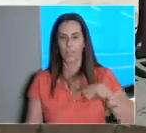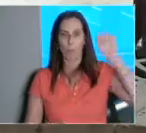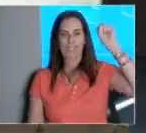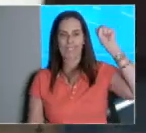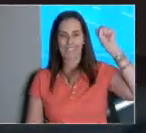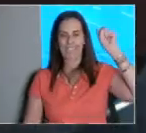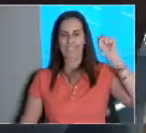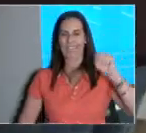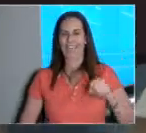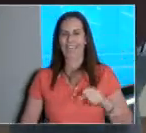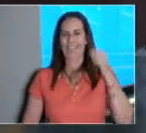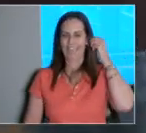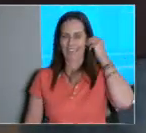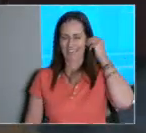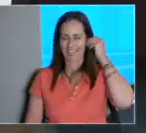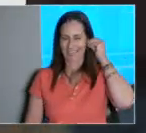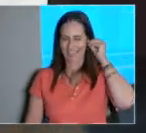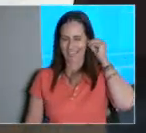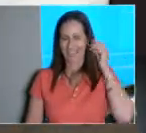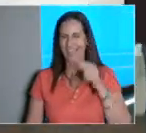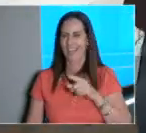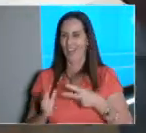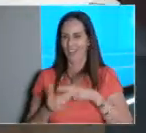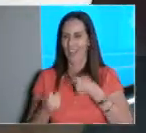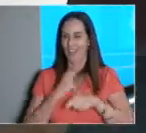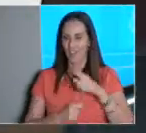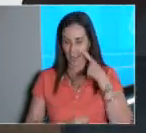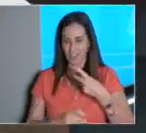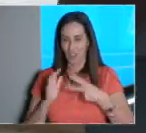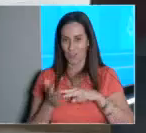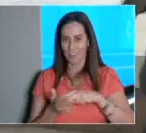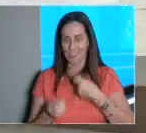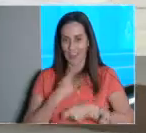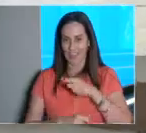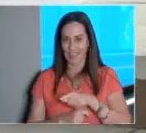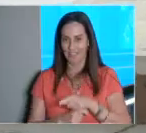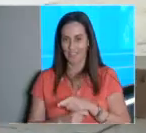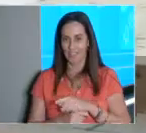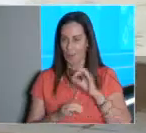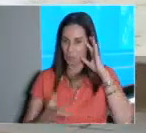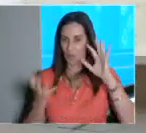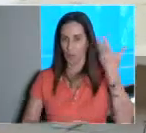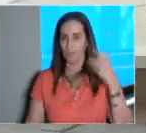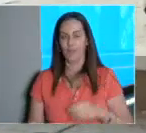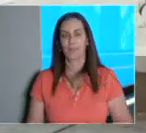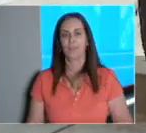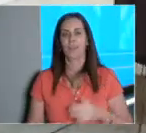קומוניסטית. באמת? אוקיי, סליחה, לא התכוונתי לגעת בדבר הרגישה. לא, תקשיב, הבן אדם פה, התוכנית הכלכלית שלו נחשפת אליה, היא על סף המוטרפת.